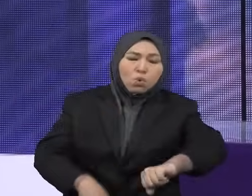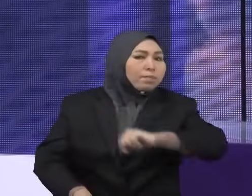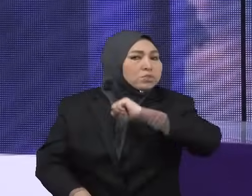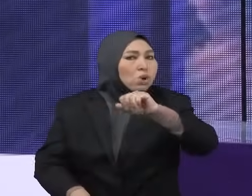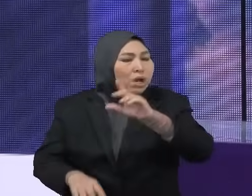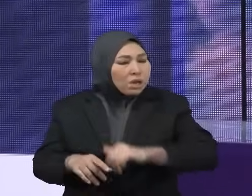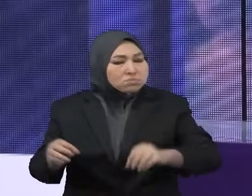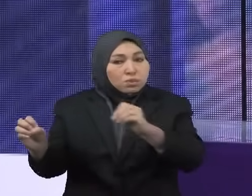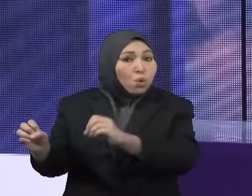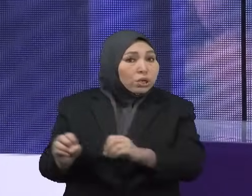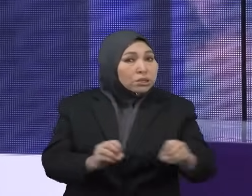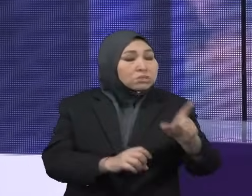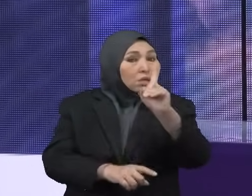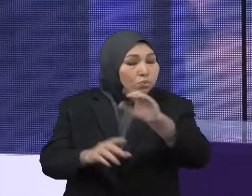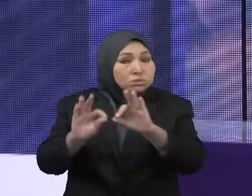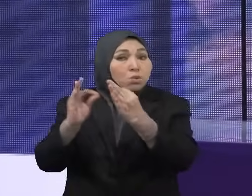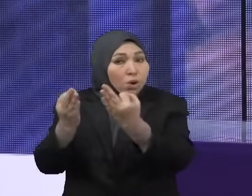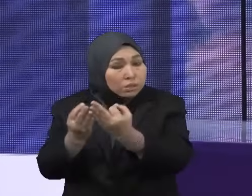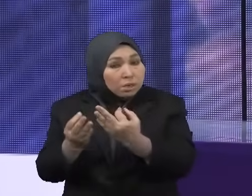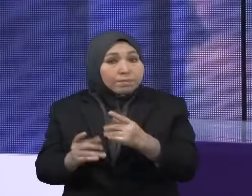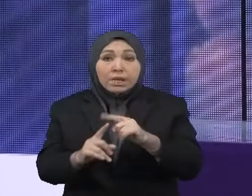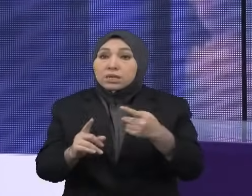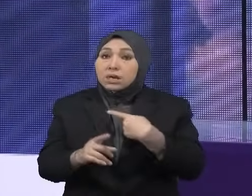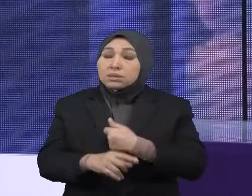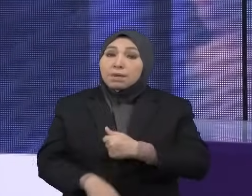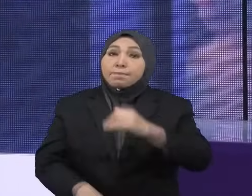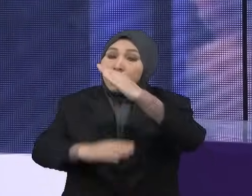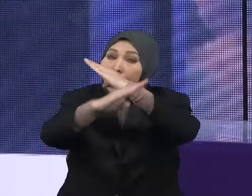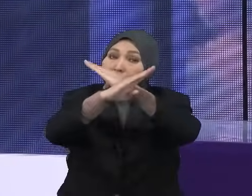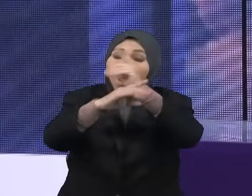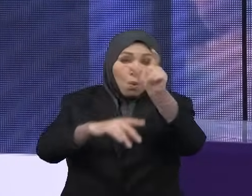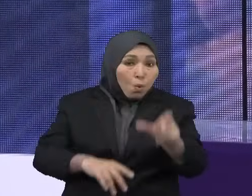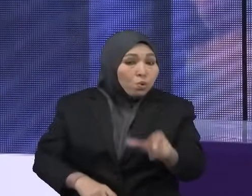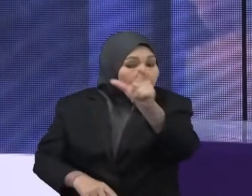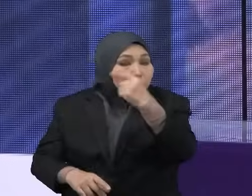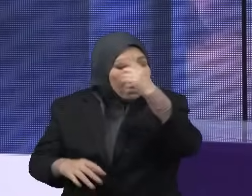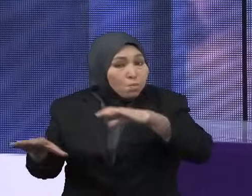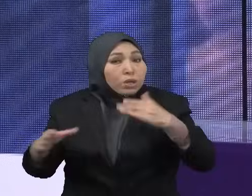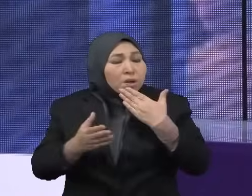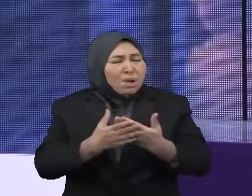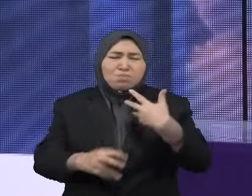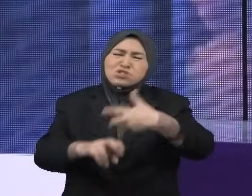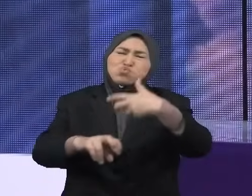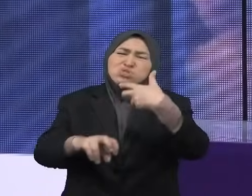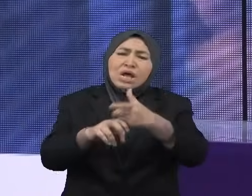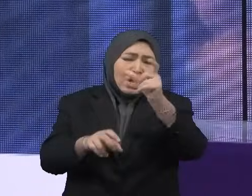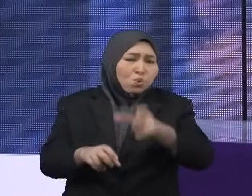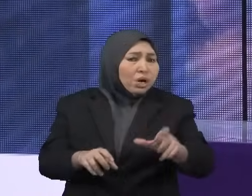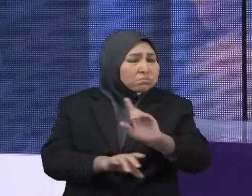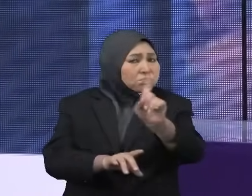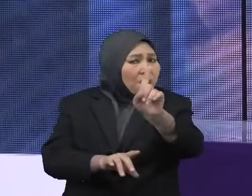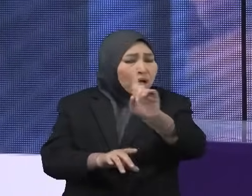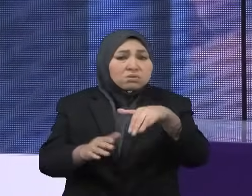dalam satu organisasi, dalam sebuah keluarga. Bila kita menghalang orang untuk berbuat kebaikan, menyusahkan, maka jangan